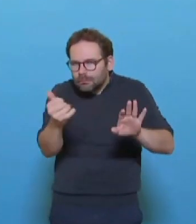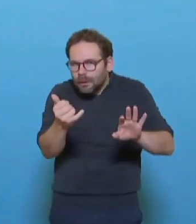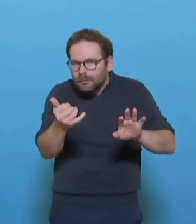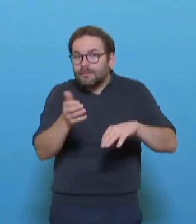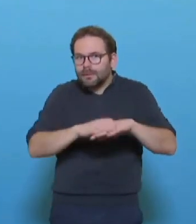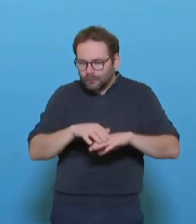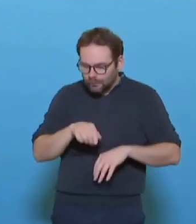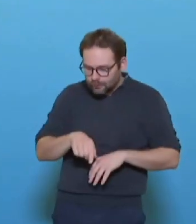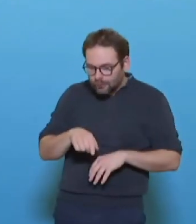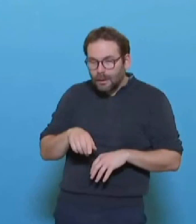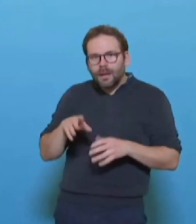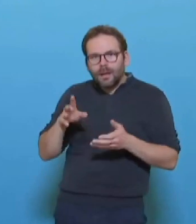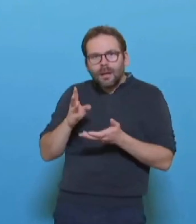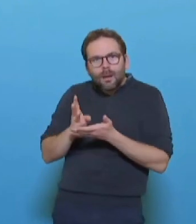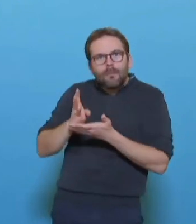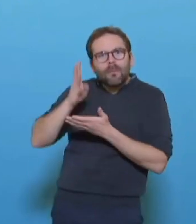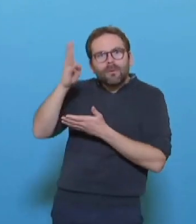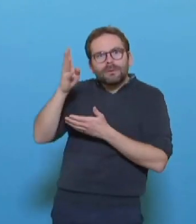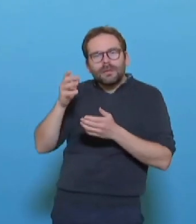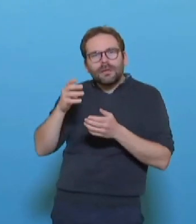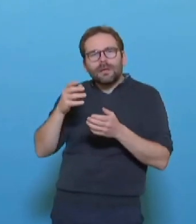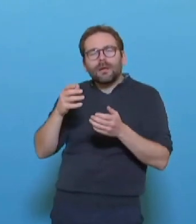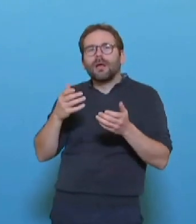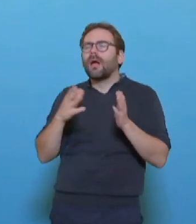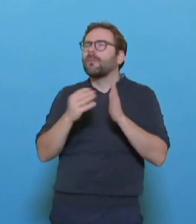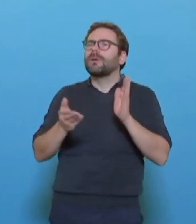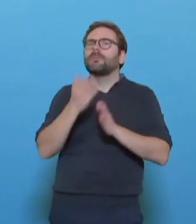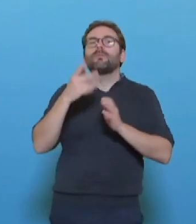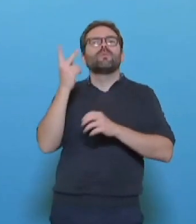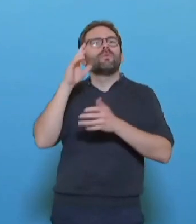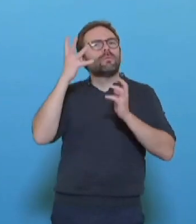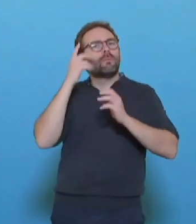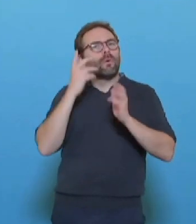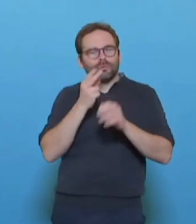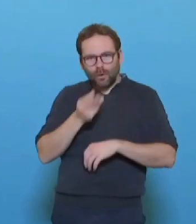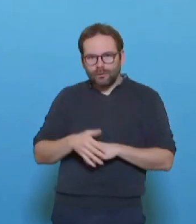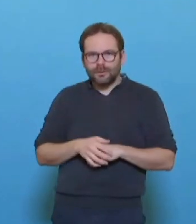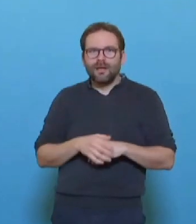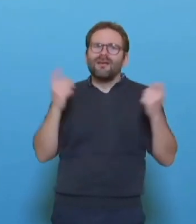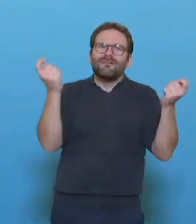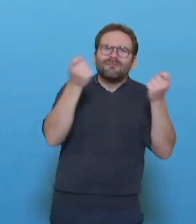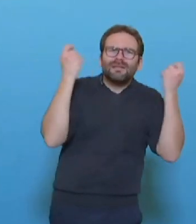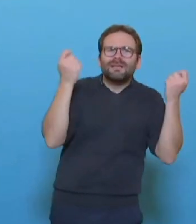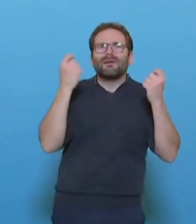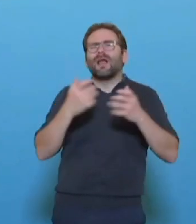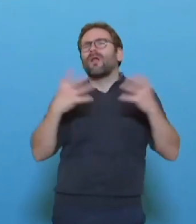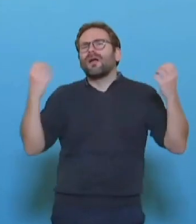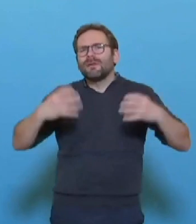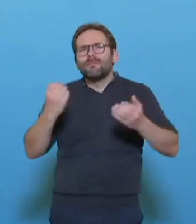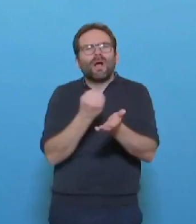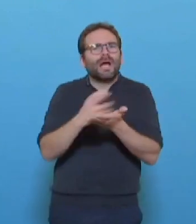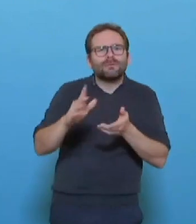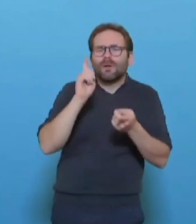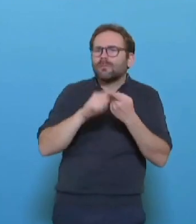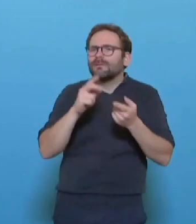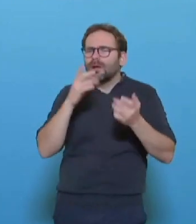« Un projet emblématique le plus fou pour Nantes ?» Le festival permanent. Tous les mois, de grands événements gratuits pour réenchanter Nantes par